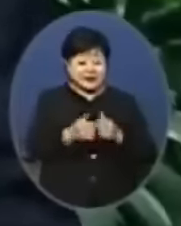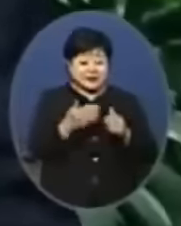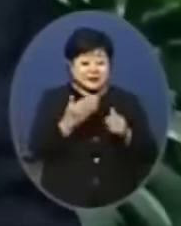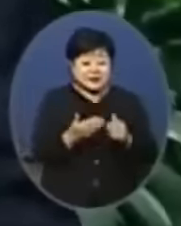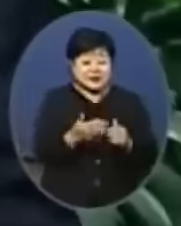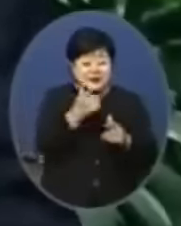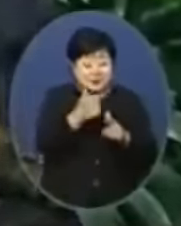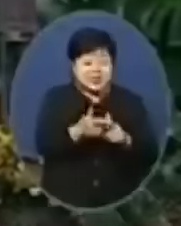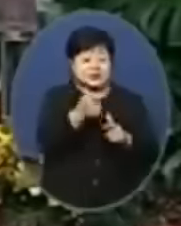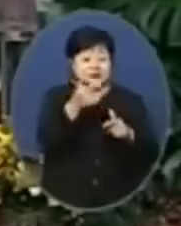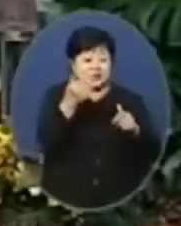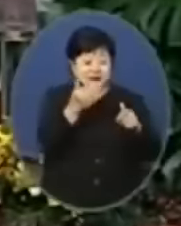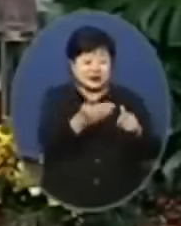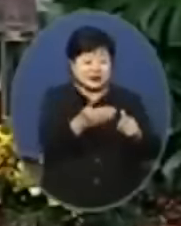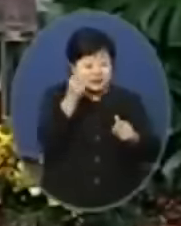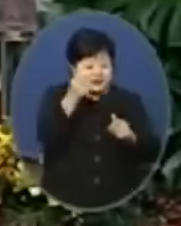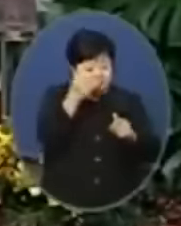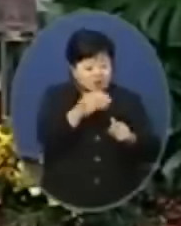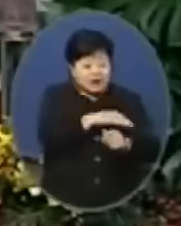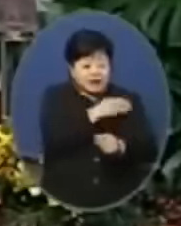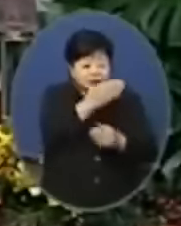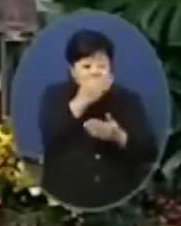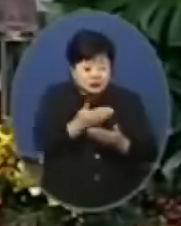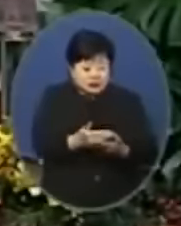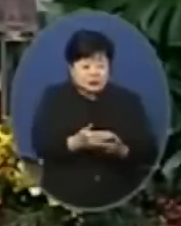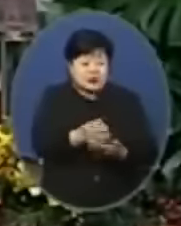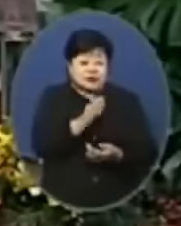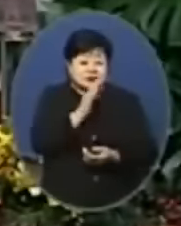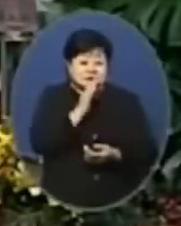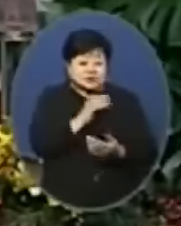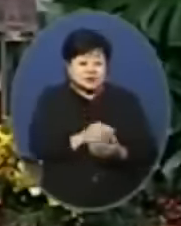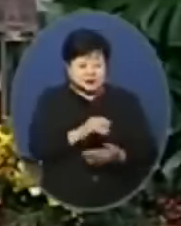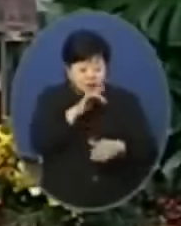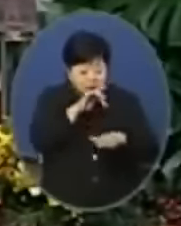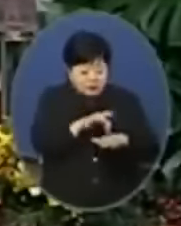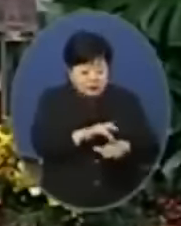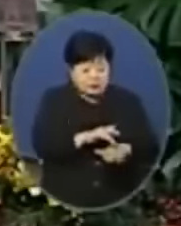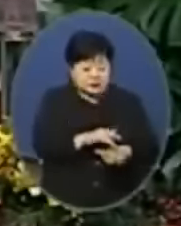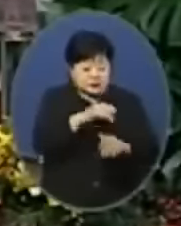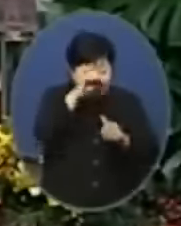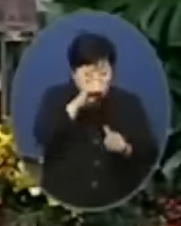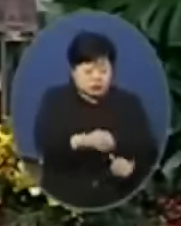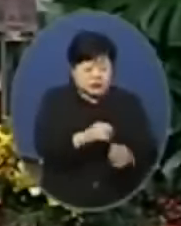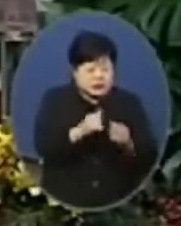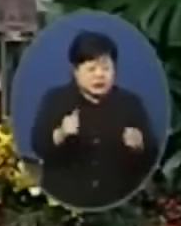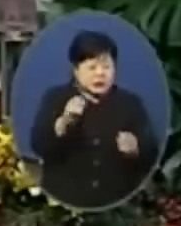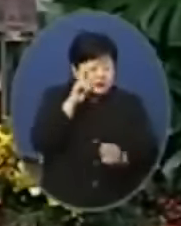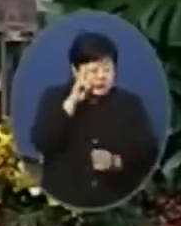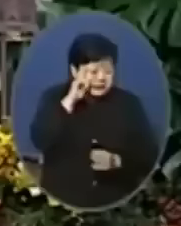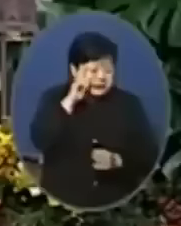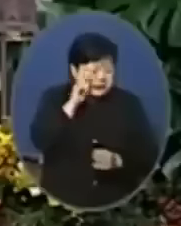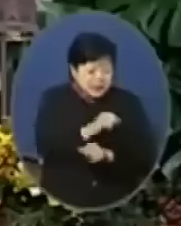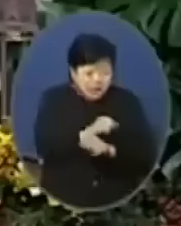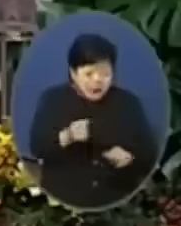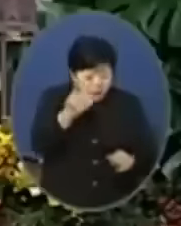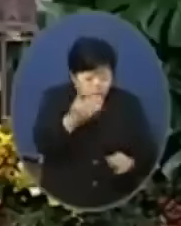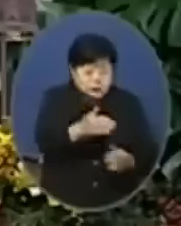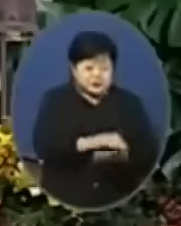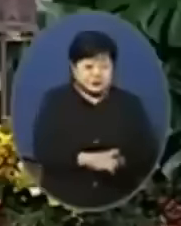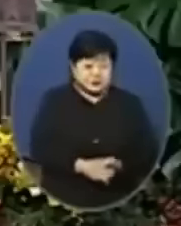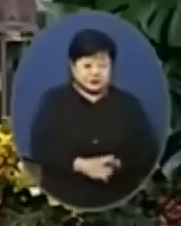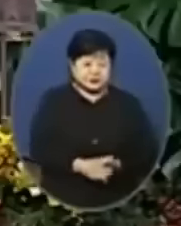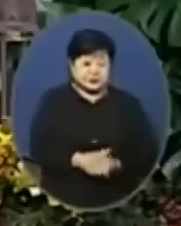하나님께서는 예수 그리스도에게 성령과 능력을 주신 것도 마귀에게 눌린 모든 사람을 스트레스에서 해방시켜